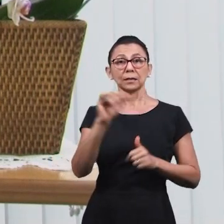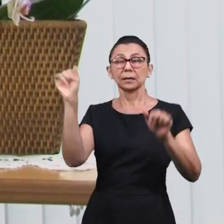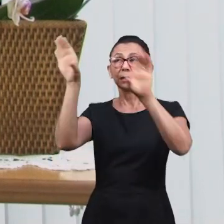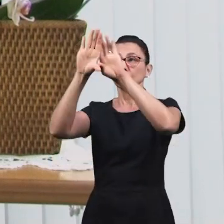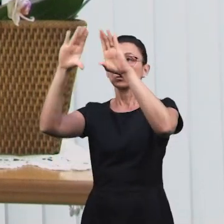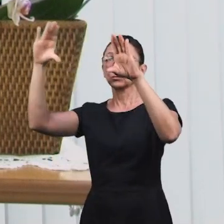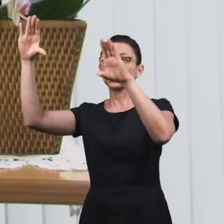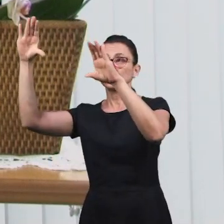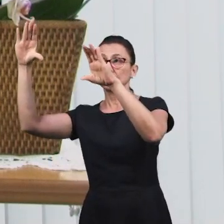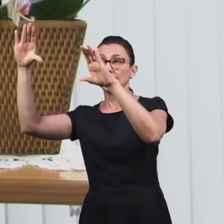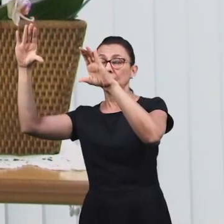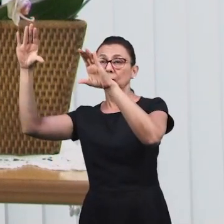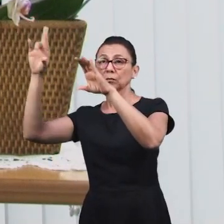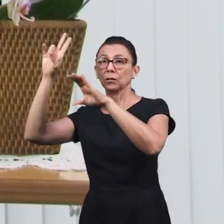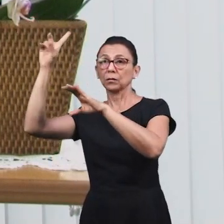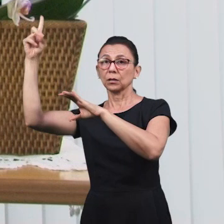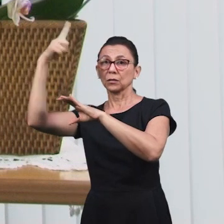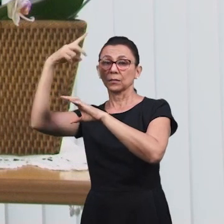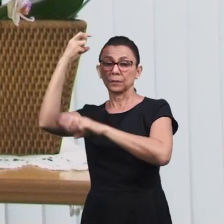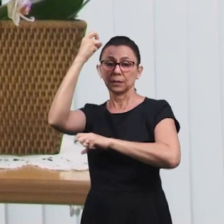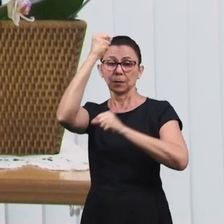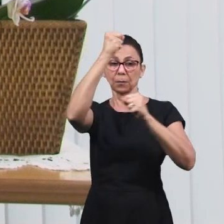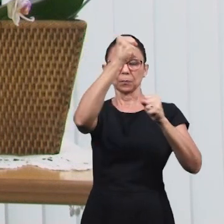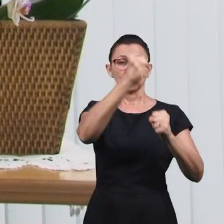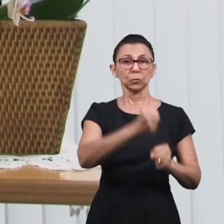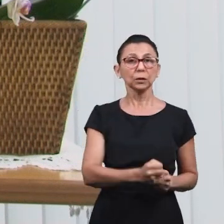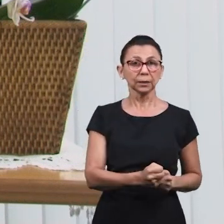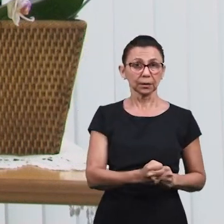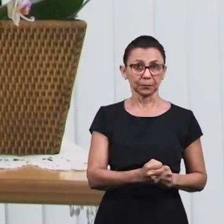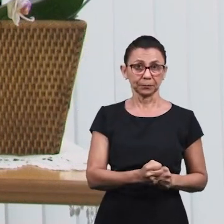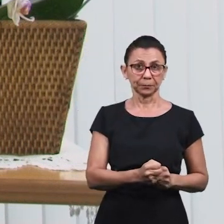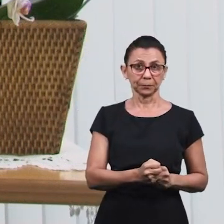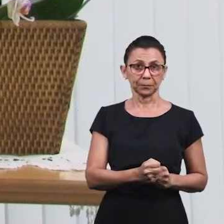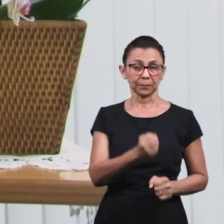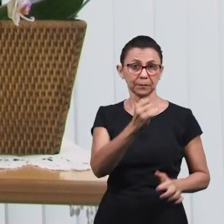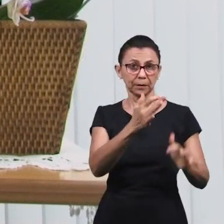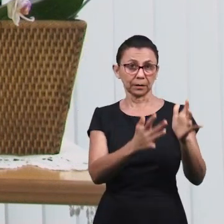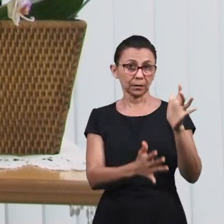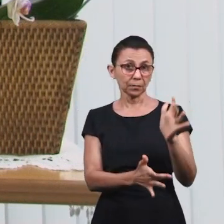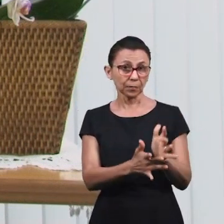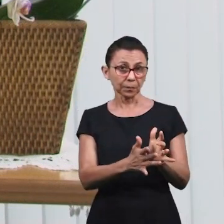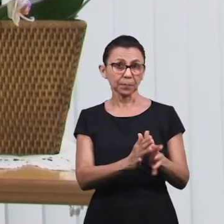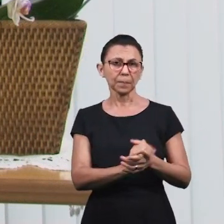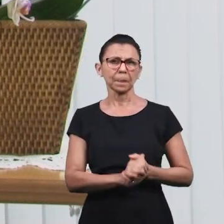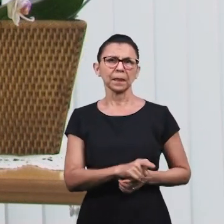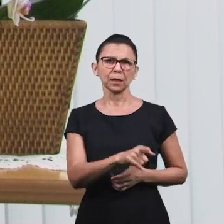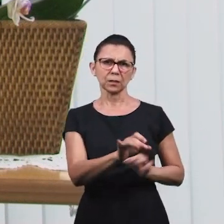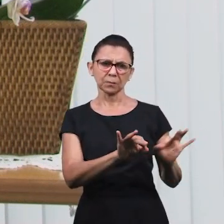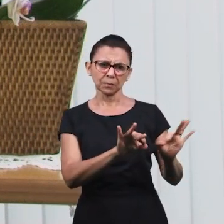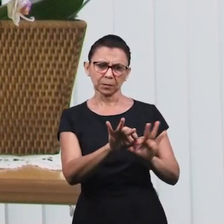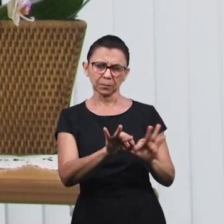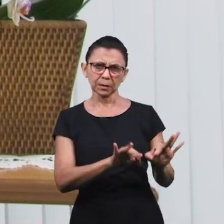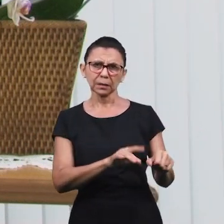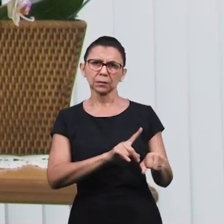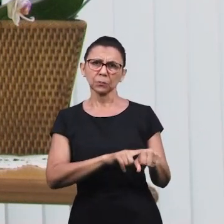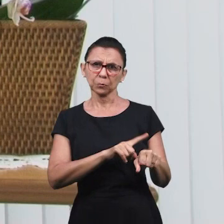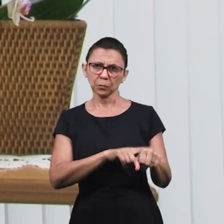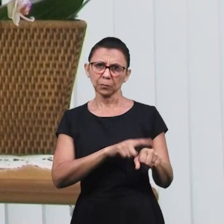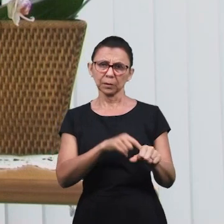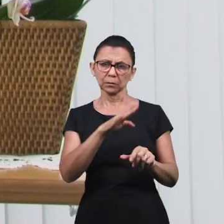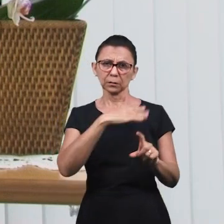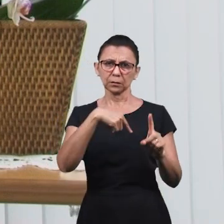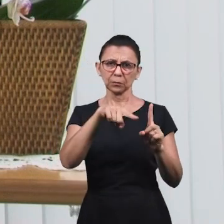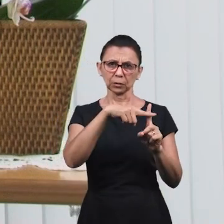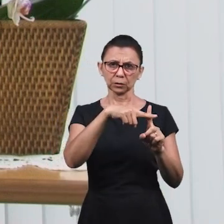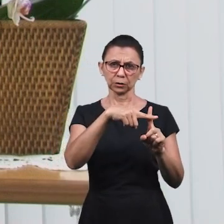Et le besoin, c'était qu'ils étaient tous ensemble, qu'ils étaient préparés pour ce moment. Mais